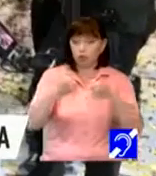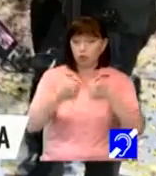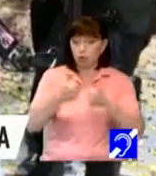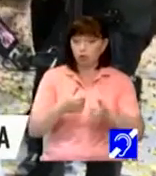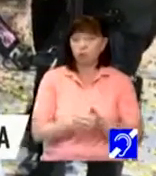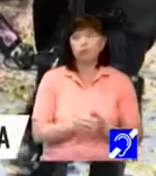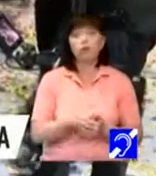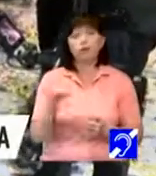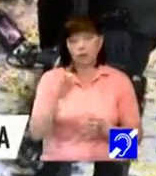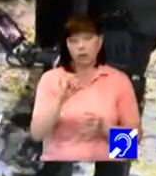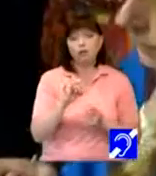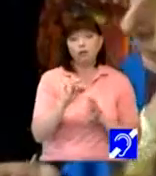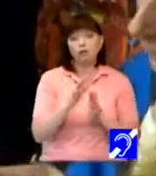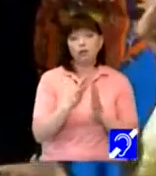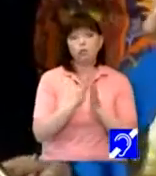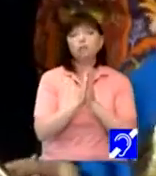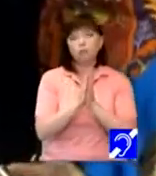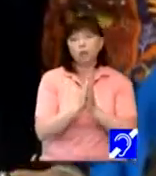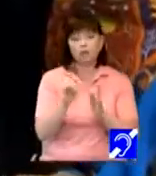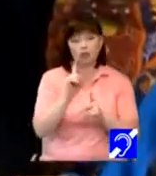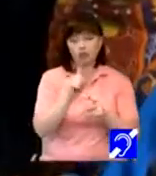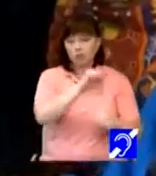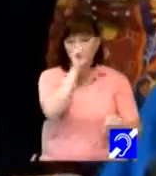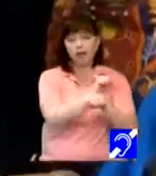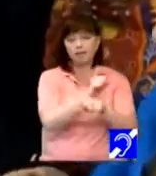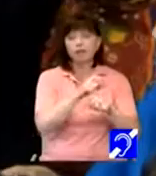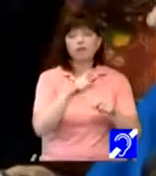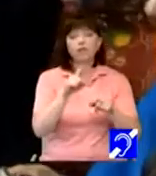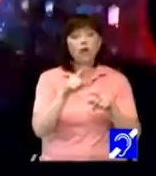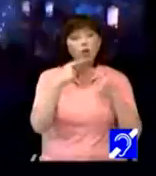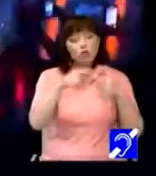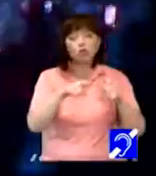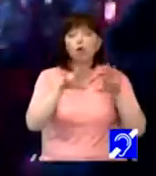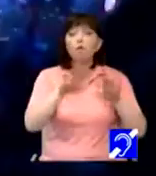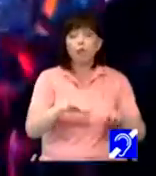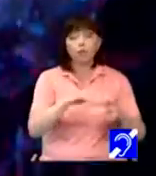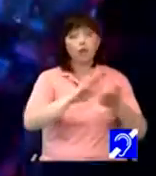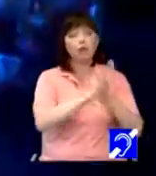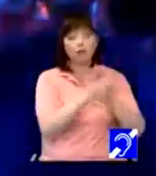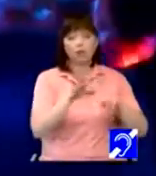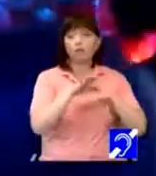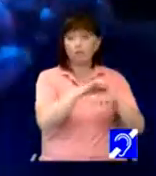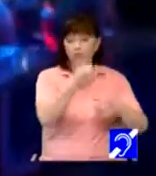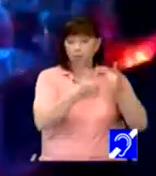suspendarea negocierilor inițiate de EBU privind alegerea unui nou loc de desfășurare a competiției.